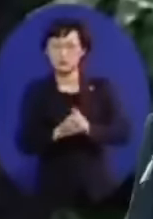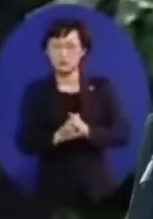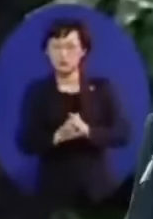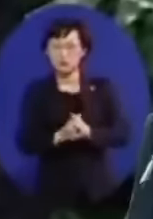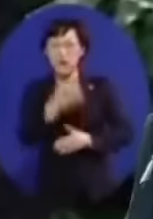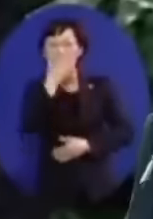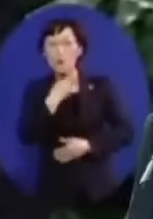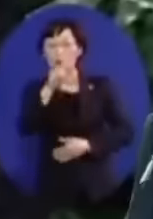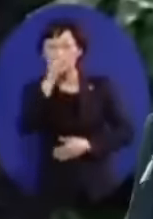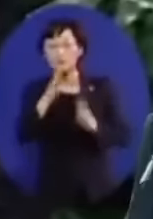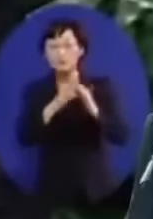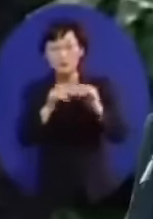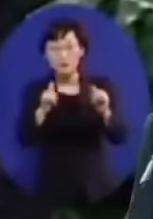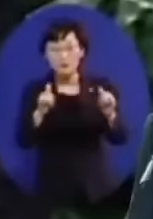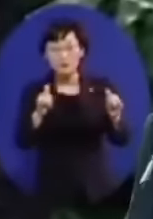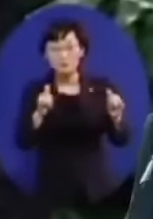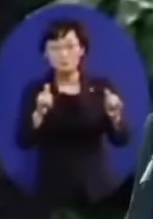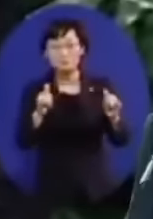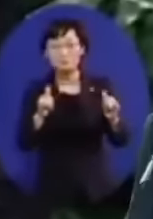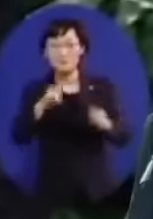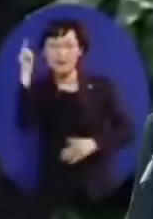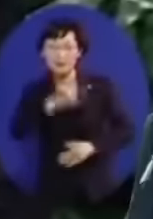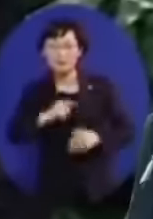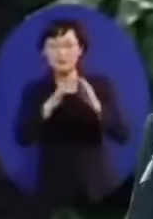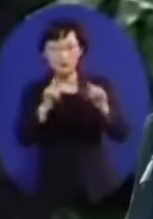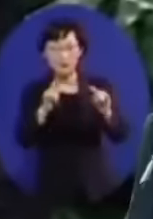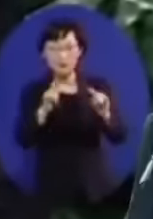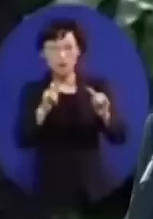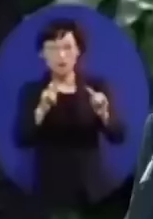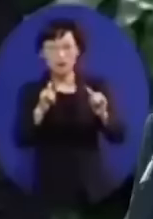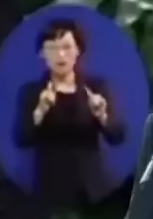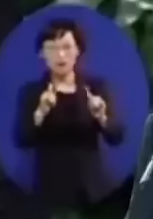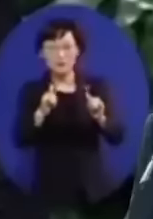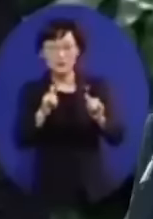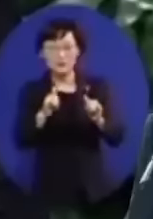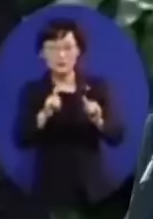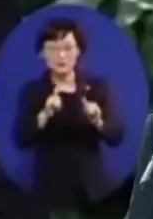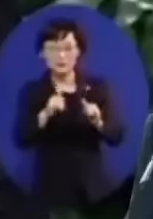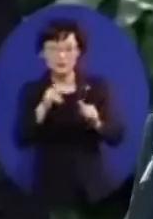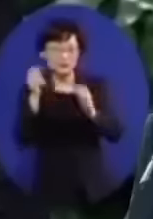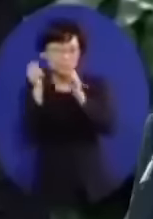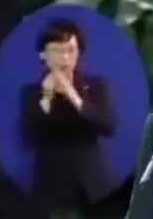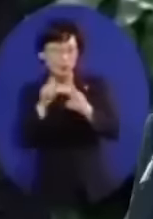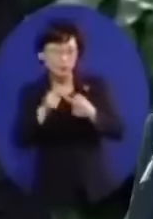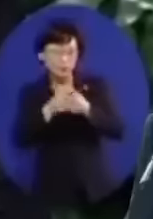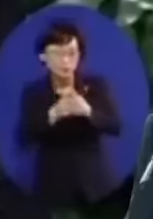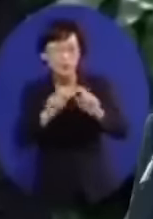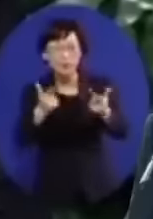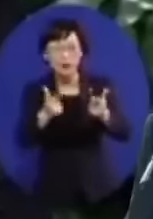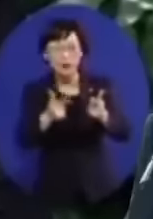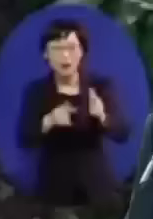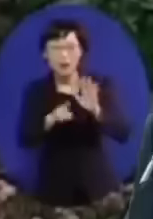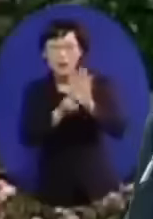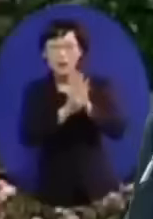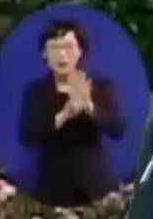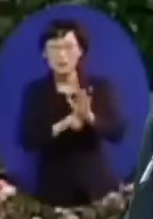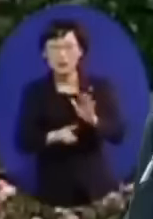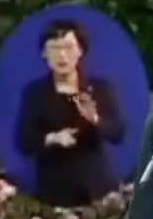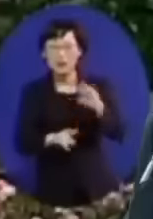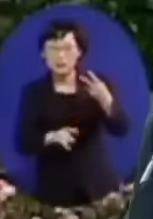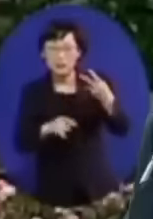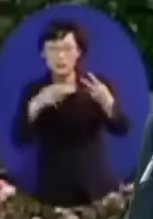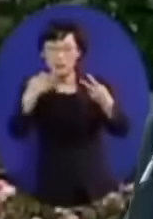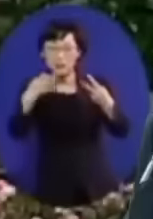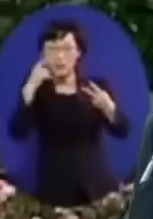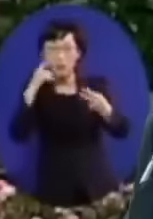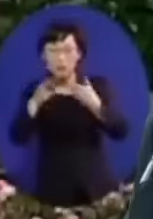복이 있는 사람은 악한 자의 마귀를 따라가지 않습니다. 예레미야서 2장 13절에 내